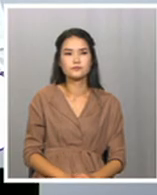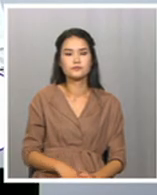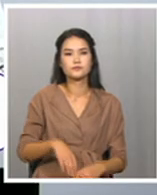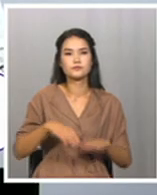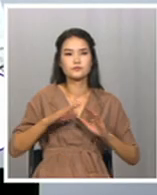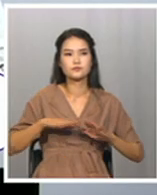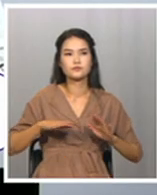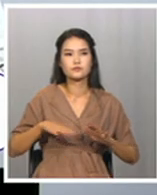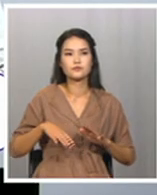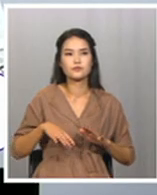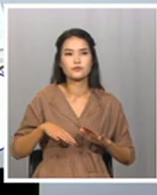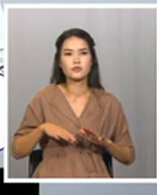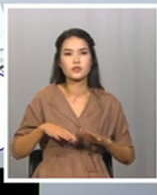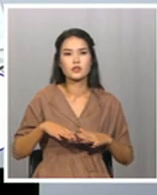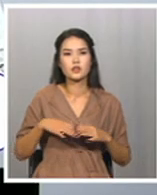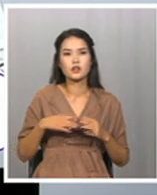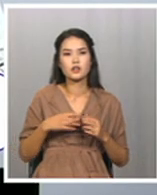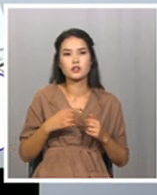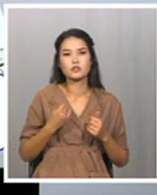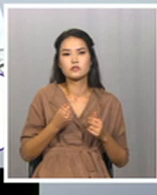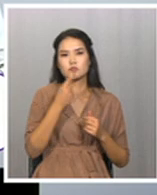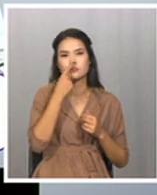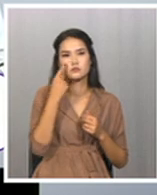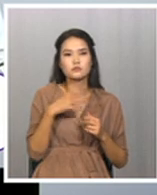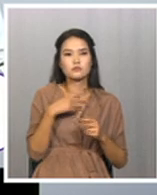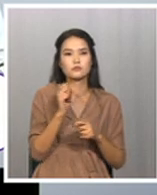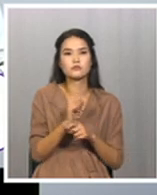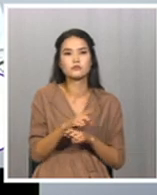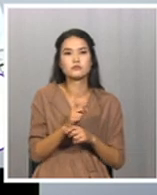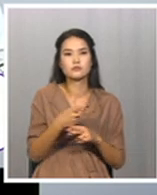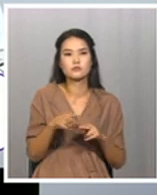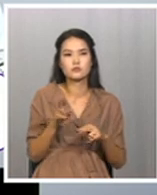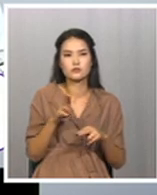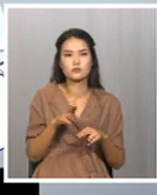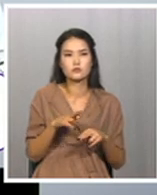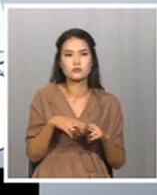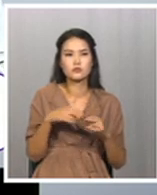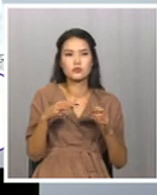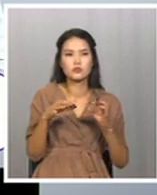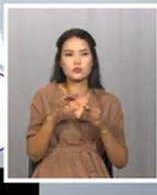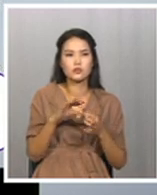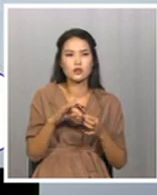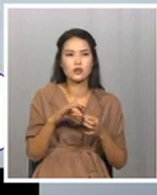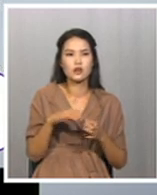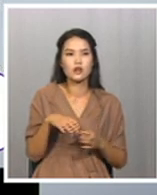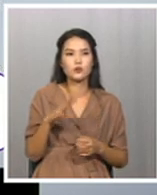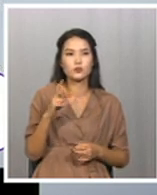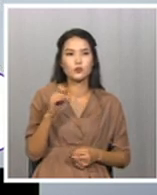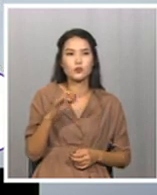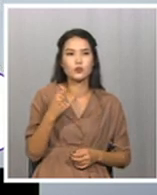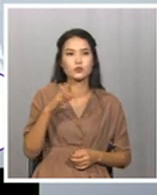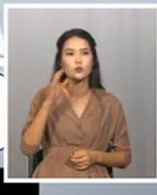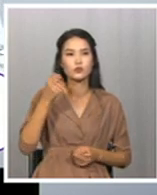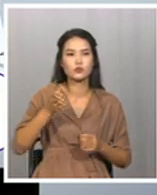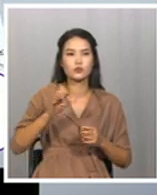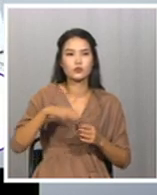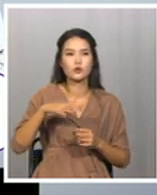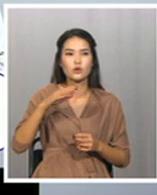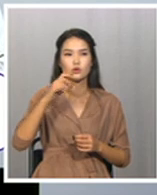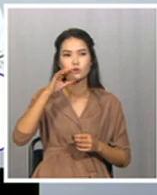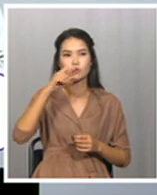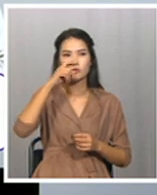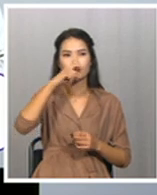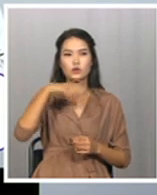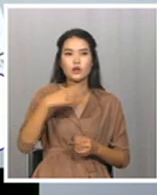Оқушылар, жаңағы практикалық жұмыстарымыздың нәтижесін қорытындылап көрейік. Сұйылтылған күкірт қышқылы